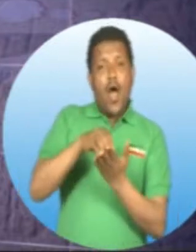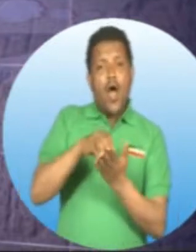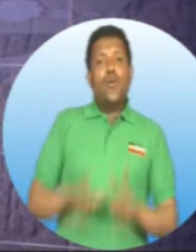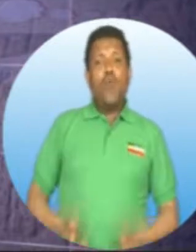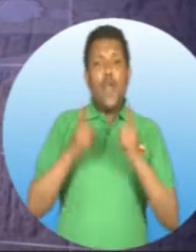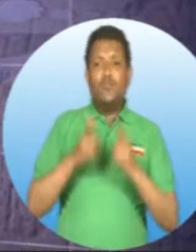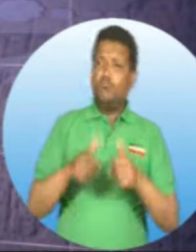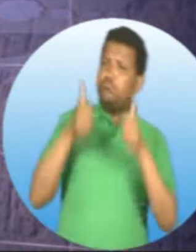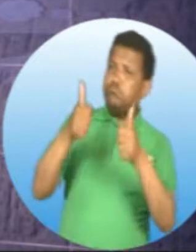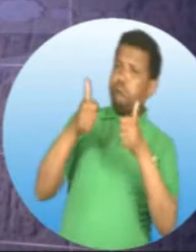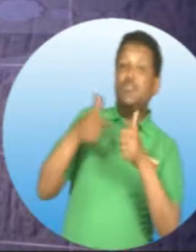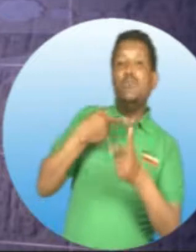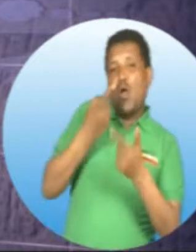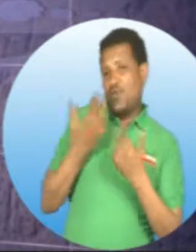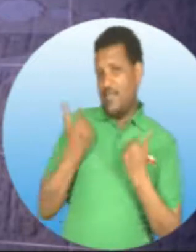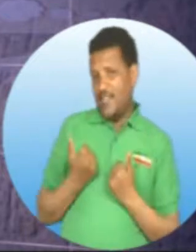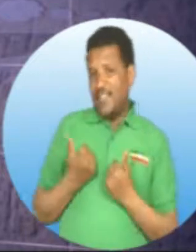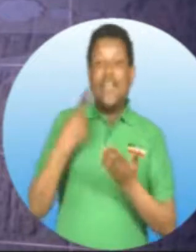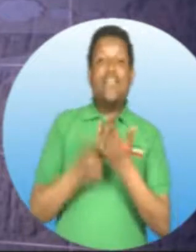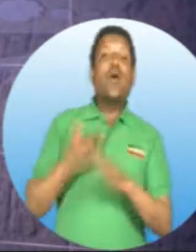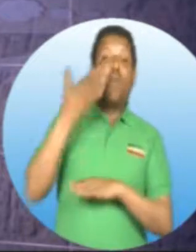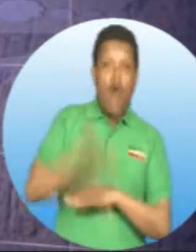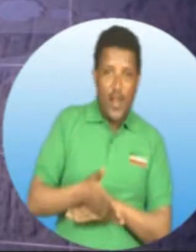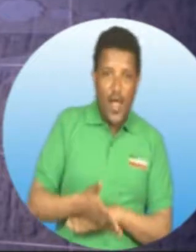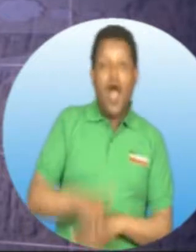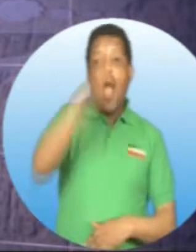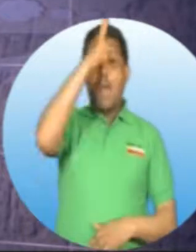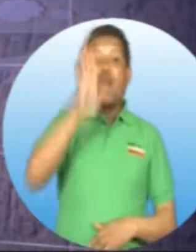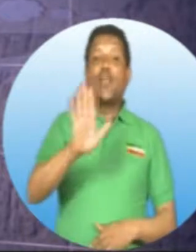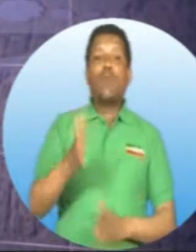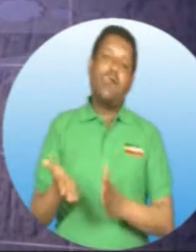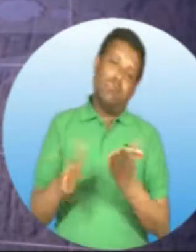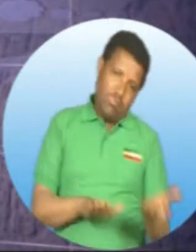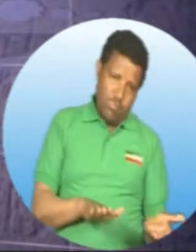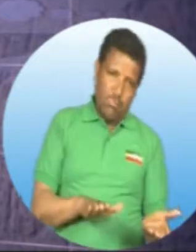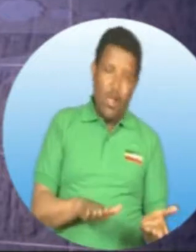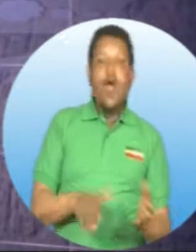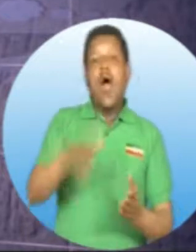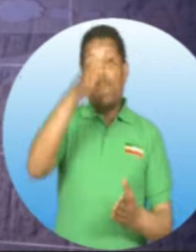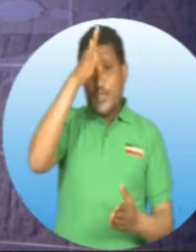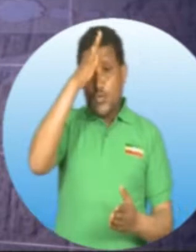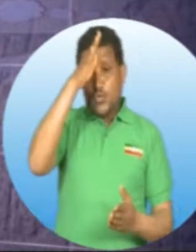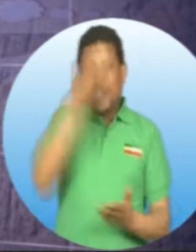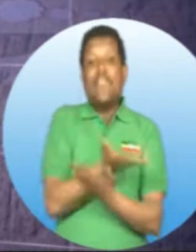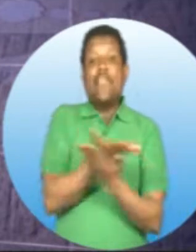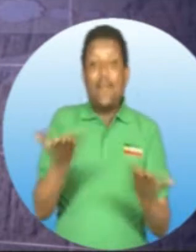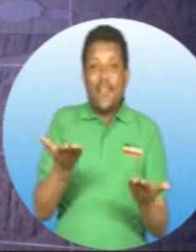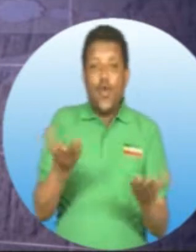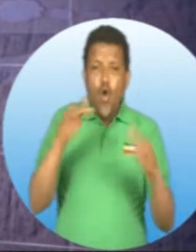ከውትድርና መልስም በከተማው ነዋሪ ሲሞካሹ ነበር። ከዚህም በኋላ አባታቸው